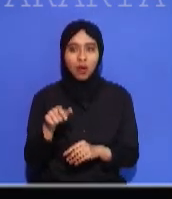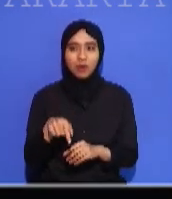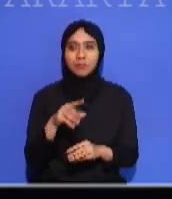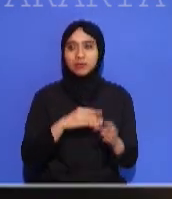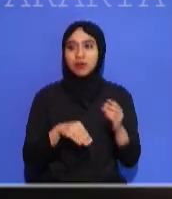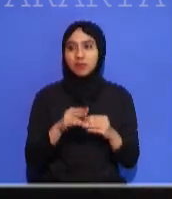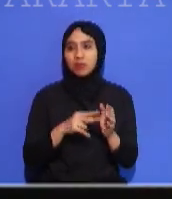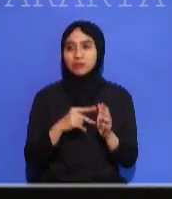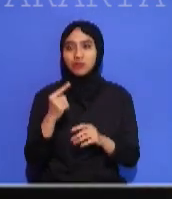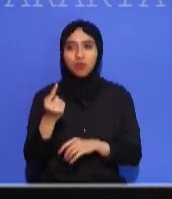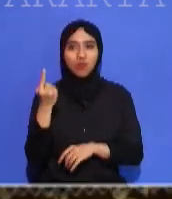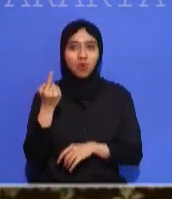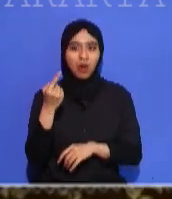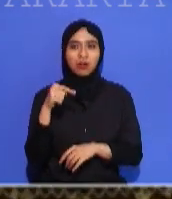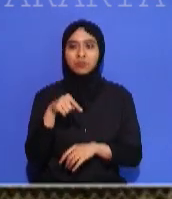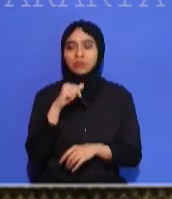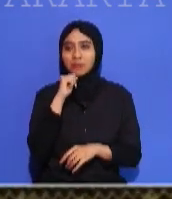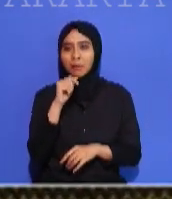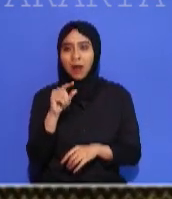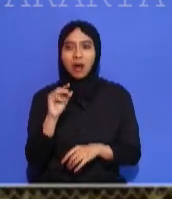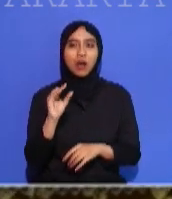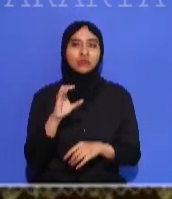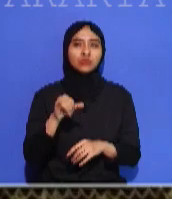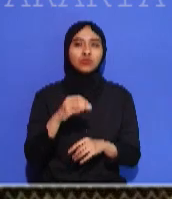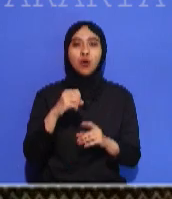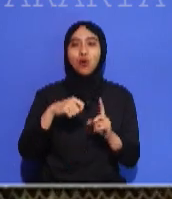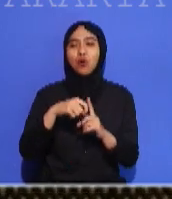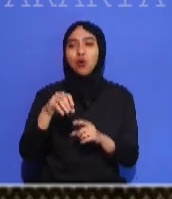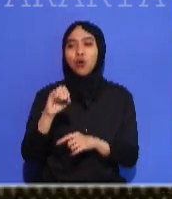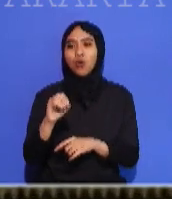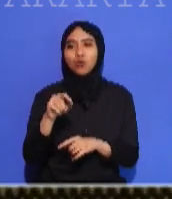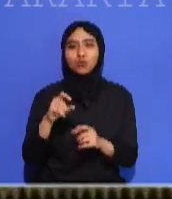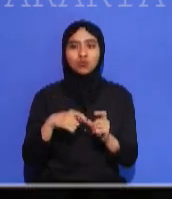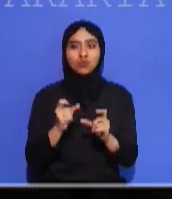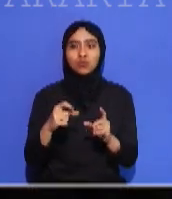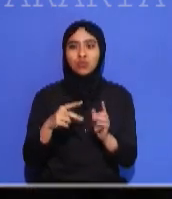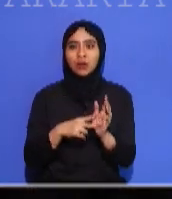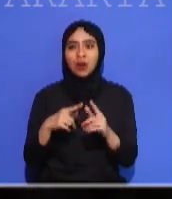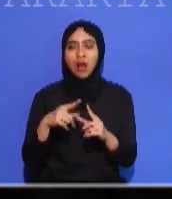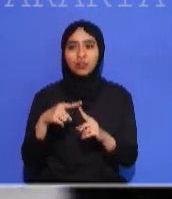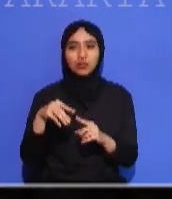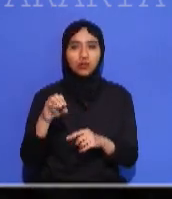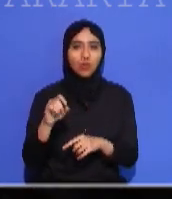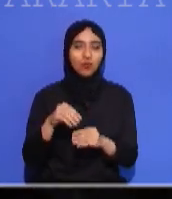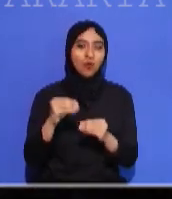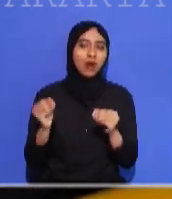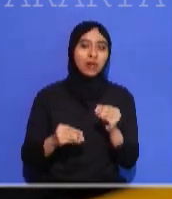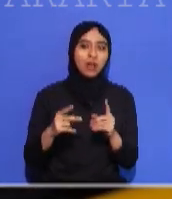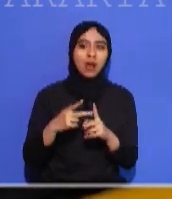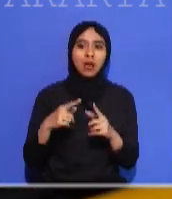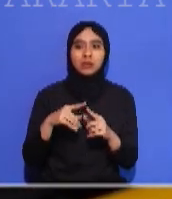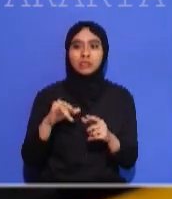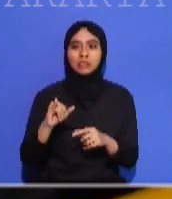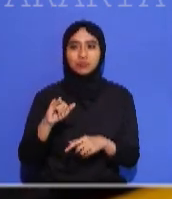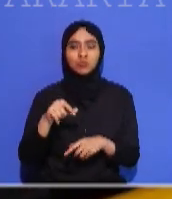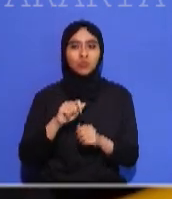ketua umum PB popsi bayuanugal Joko Susanto dan wakilnya hari wismanto dengan program selanjutnya menyempurnakan kepengurusan